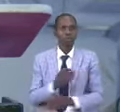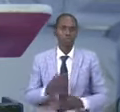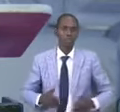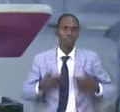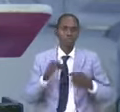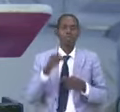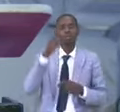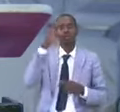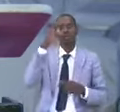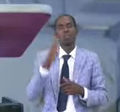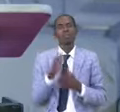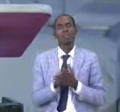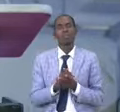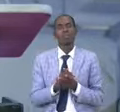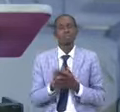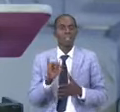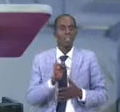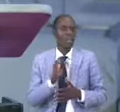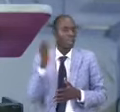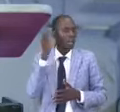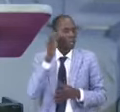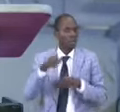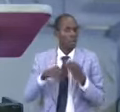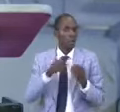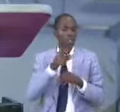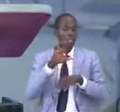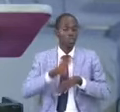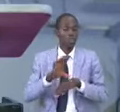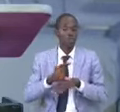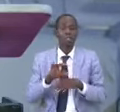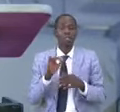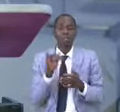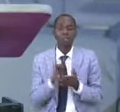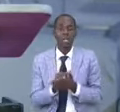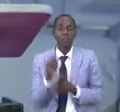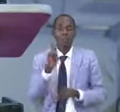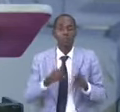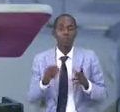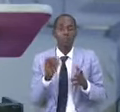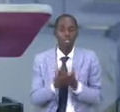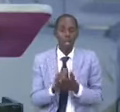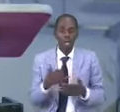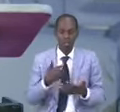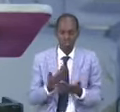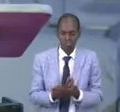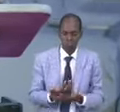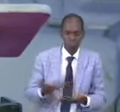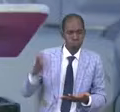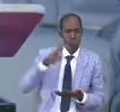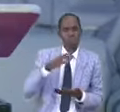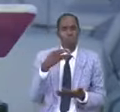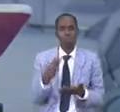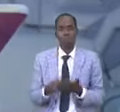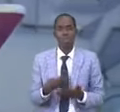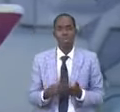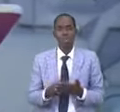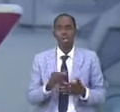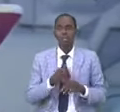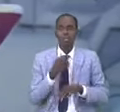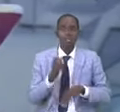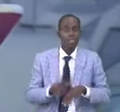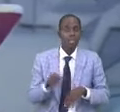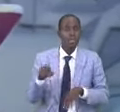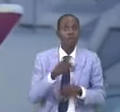que ceux qui ont beaucoup d'argent et qui vivent encore dans le péché chaque fois qu'il veut quitter le pasteur